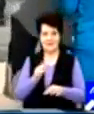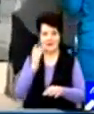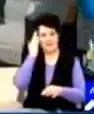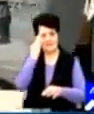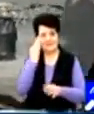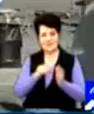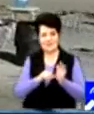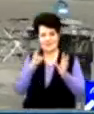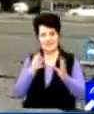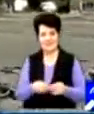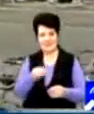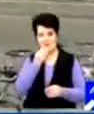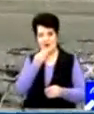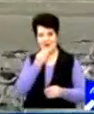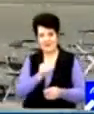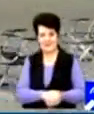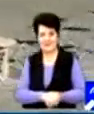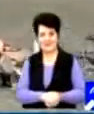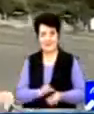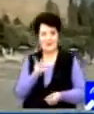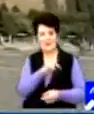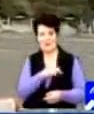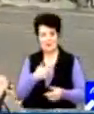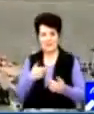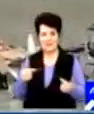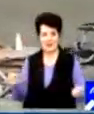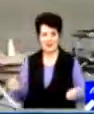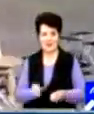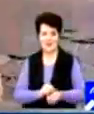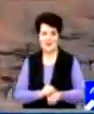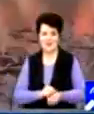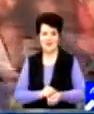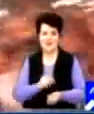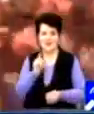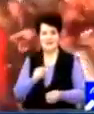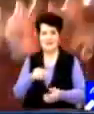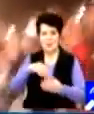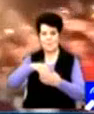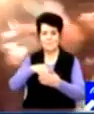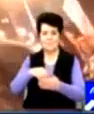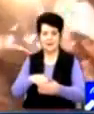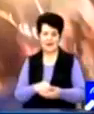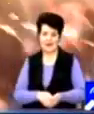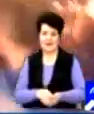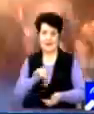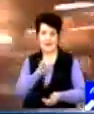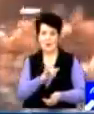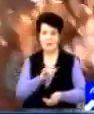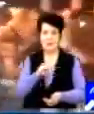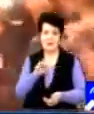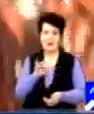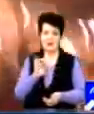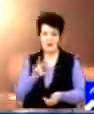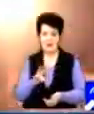zile mâncând tot felul de busoșenii din pachete. La ultramaratonul Racing the